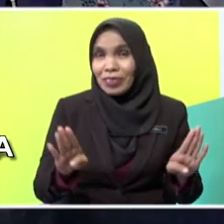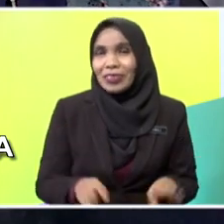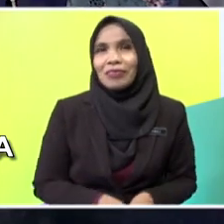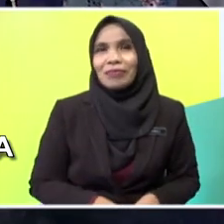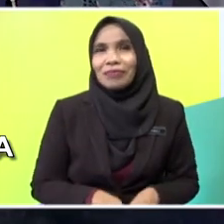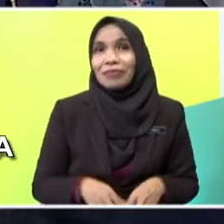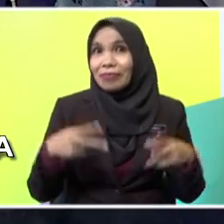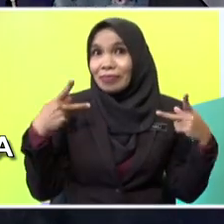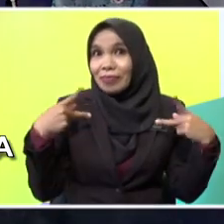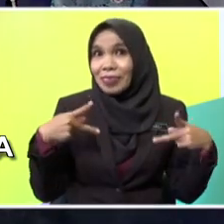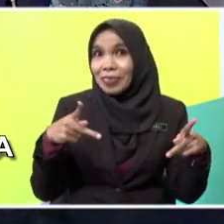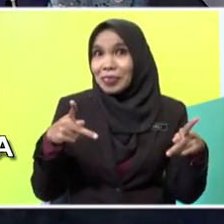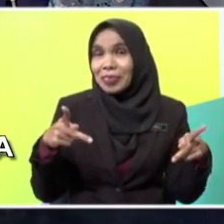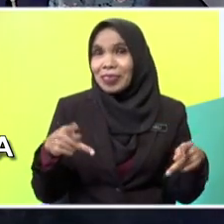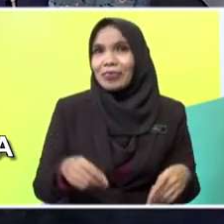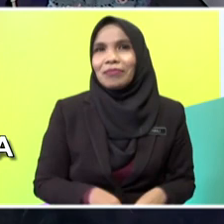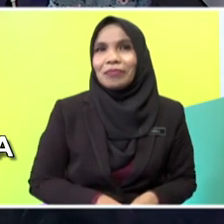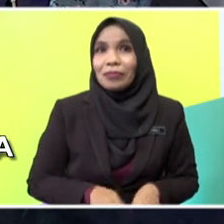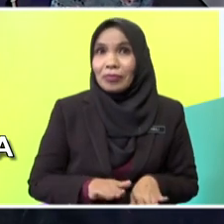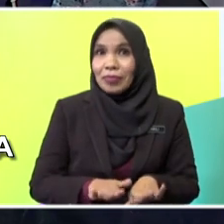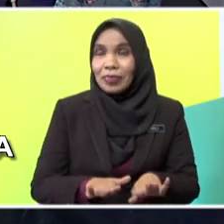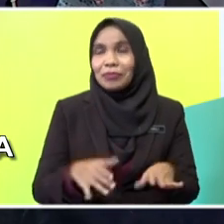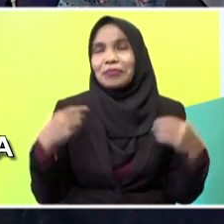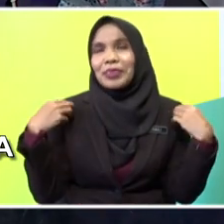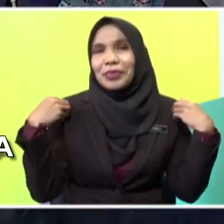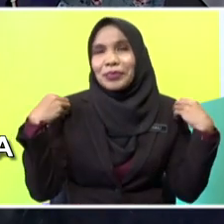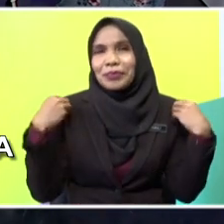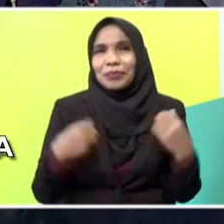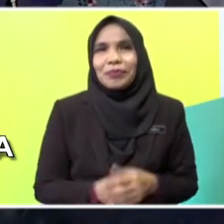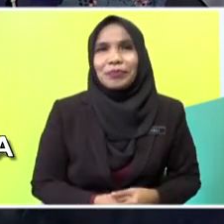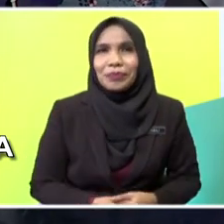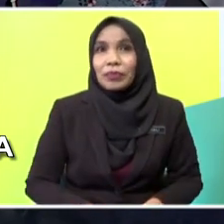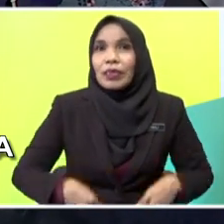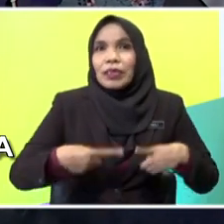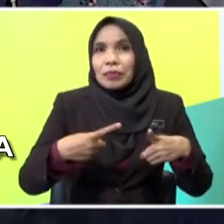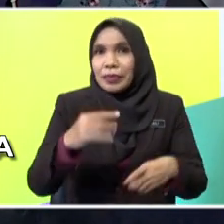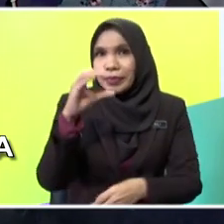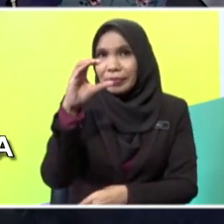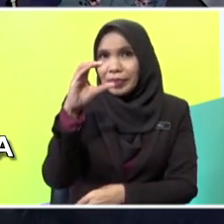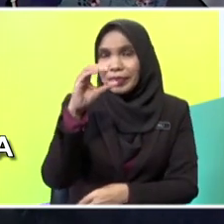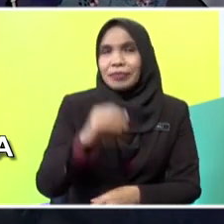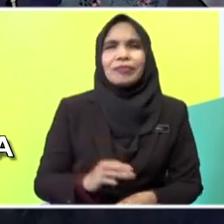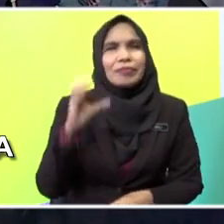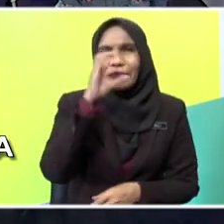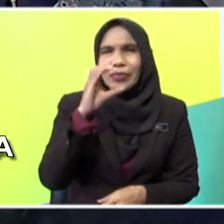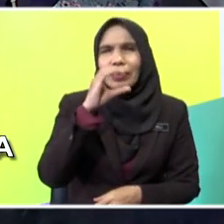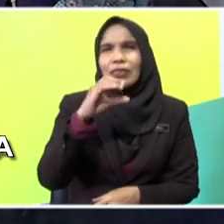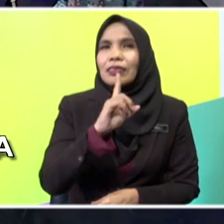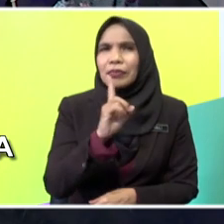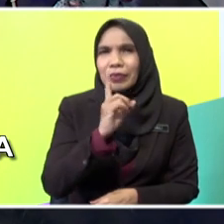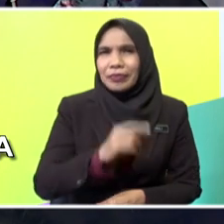Natra, saya dah dapat B di sini. Okey, kita pergi pada C. Okey, cari C dekat mana?